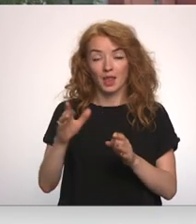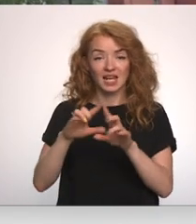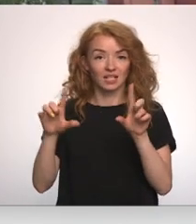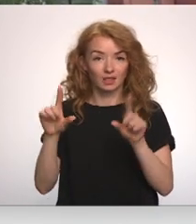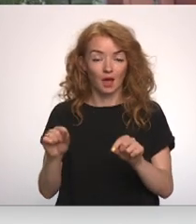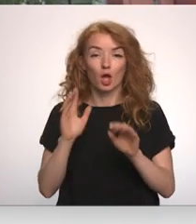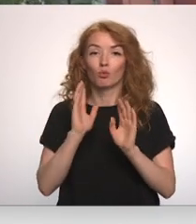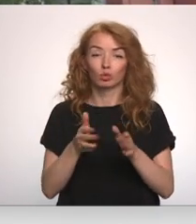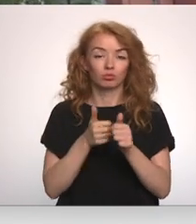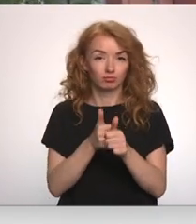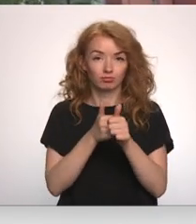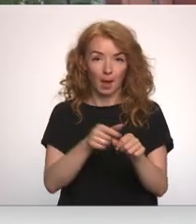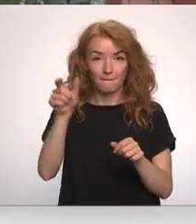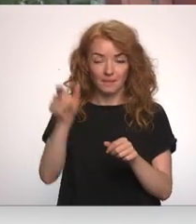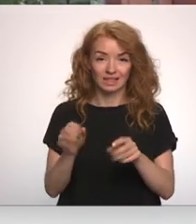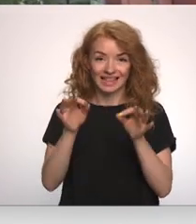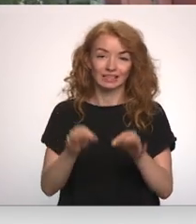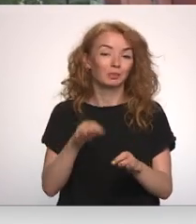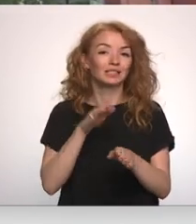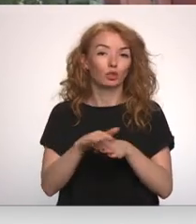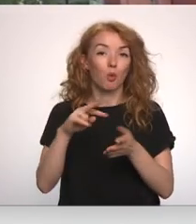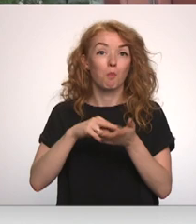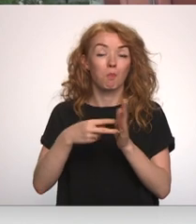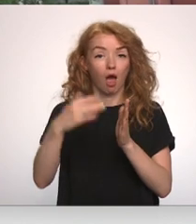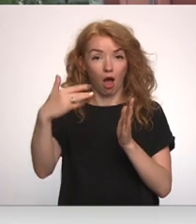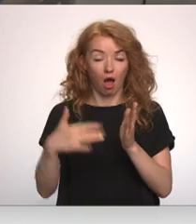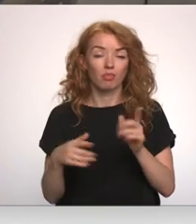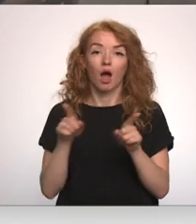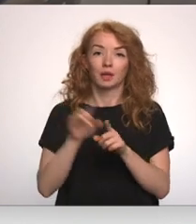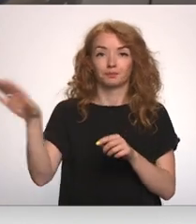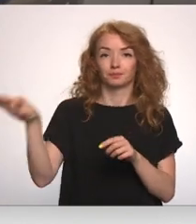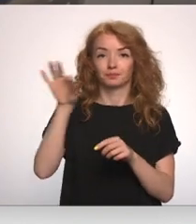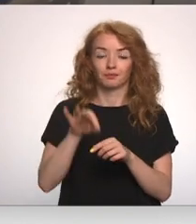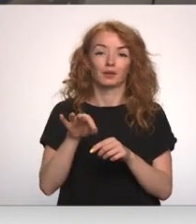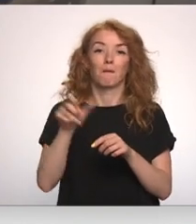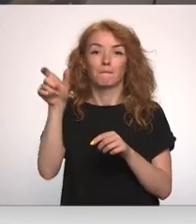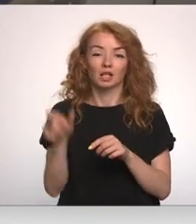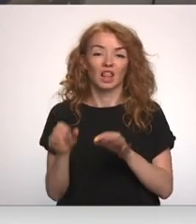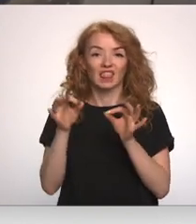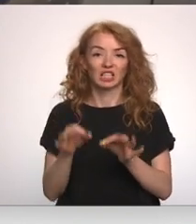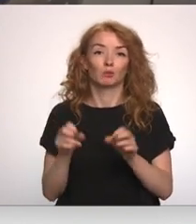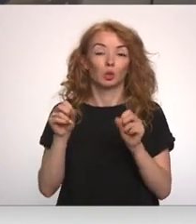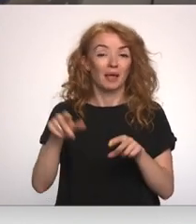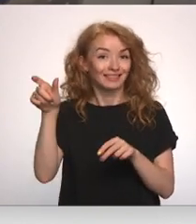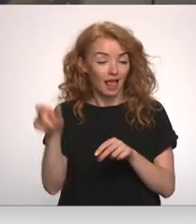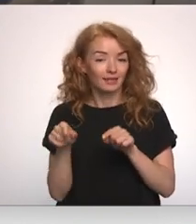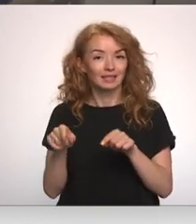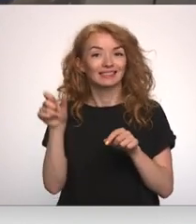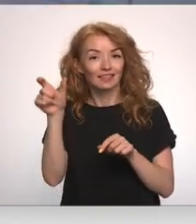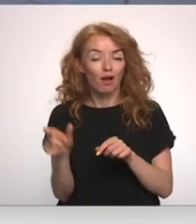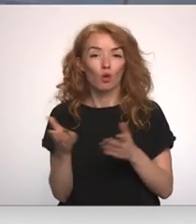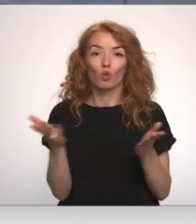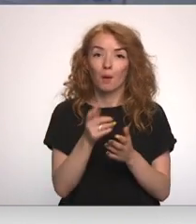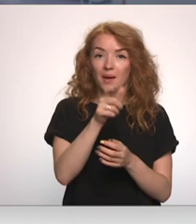iestādē būs jāvadās pēc pacientu tiesību īstenošanas plāna, kā arī jāalgo pacientu tiesību speciālists. Tas būs cilvēks, pie